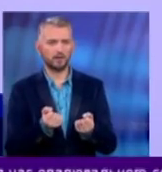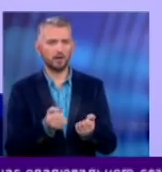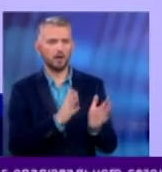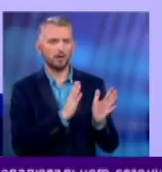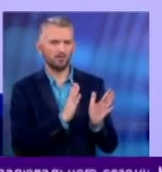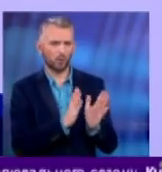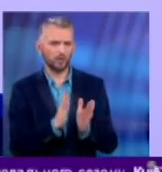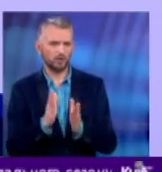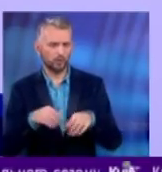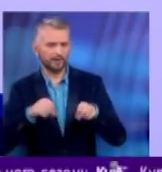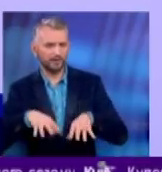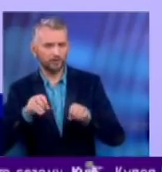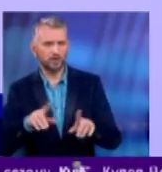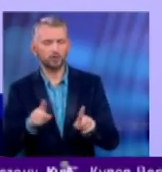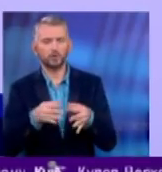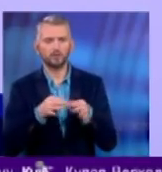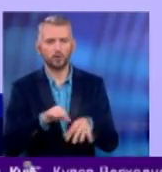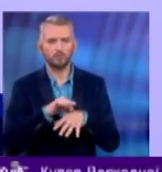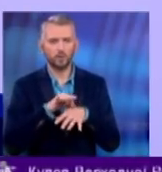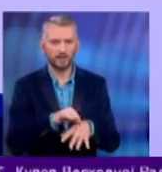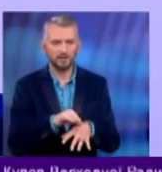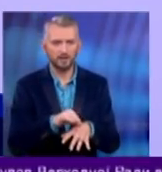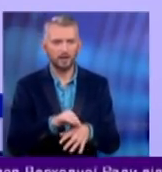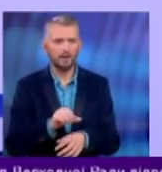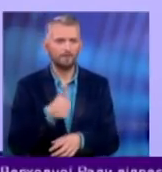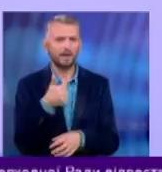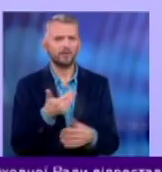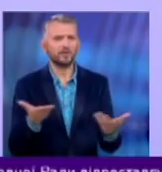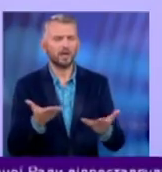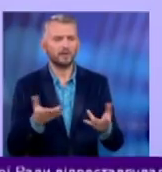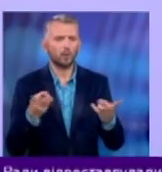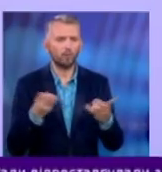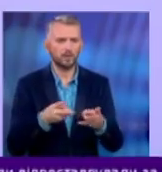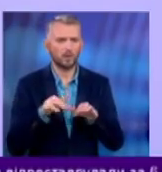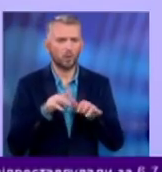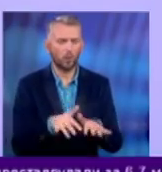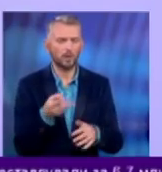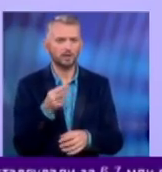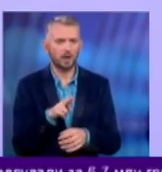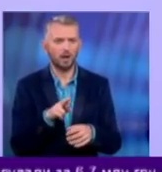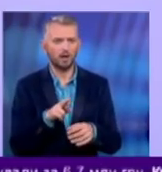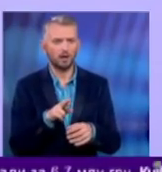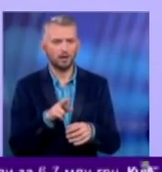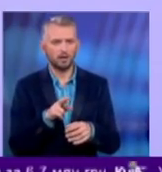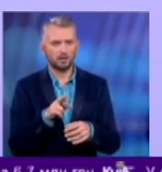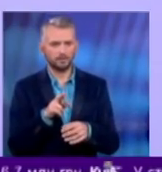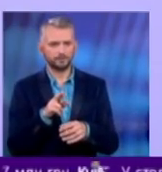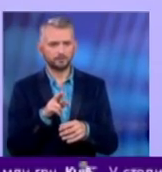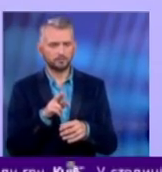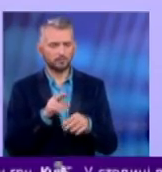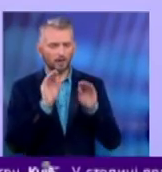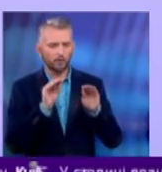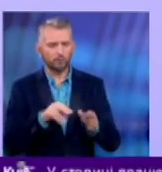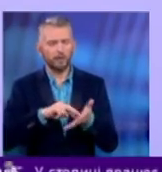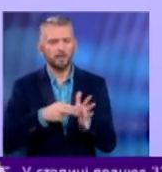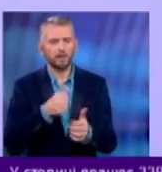процедурні рішення, які дозволять вже провести там перші якісь необхідні кроки для формування плану роботи